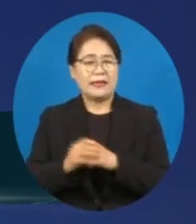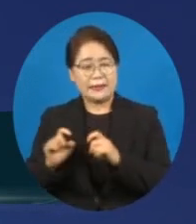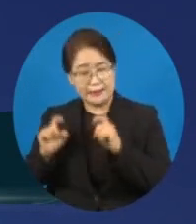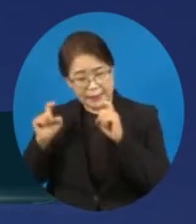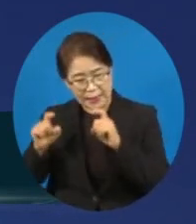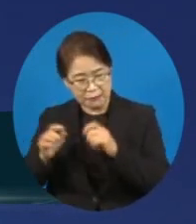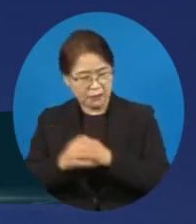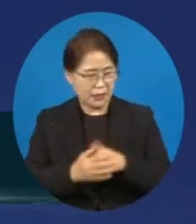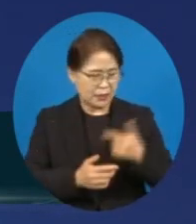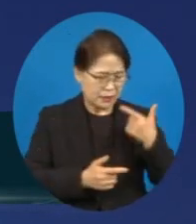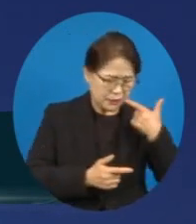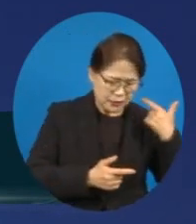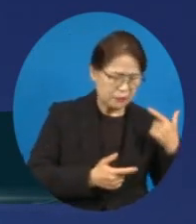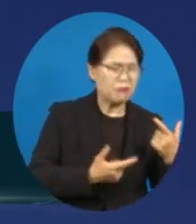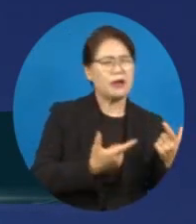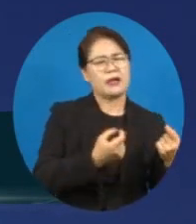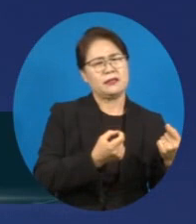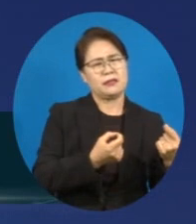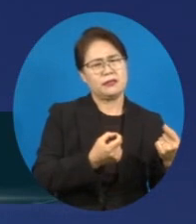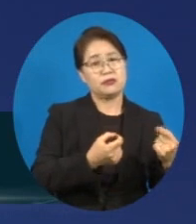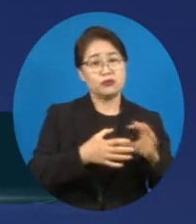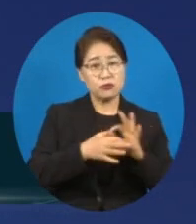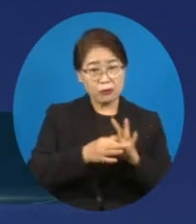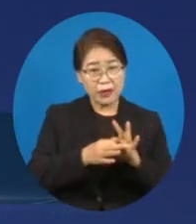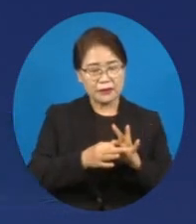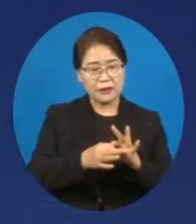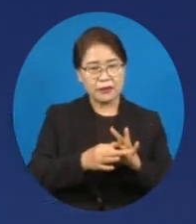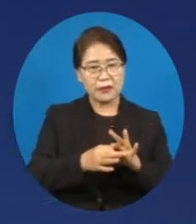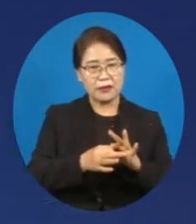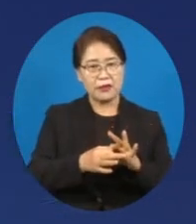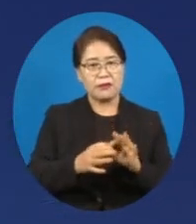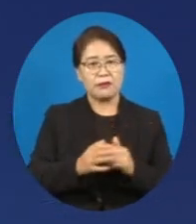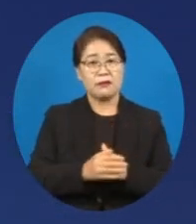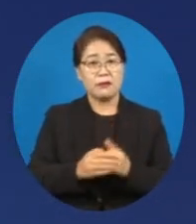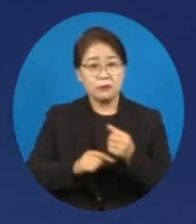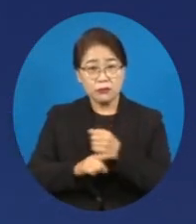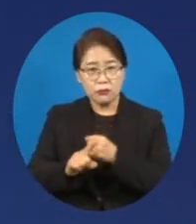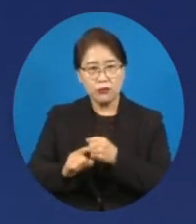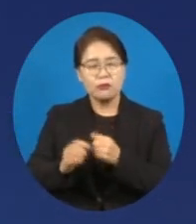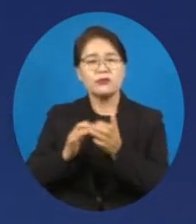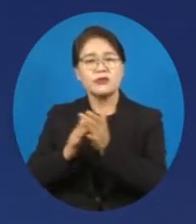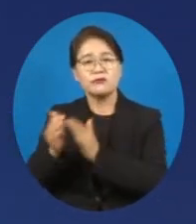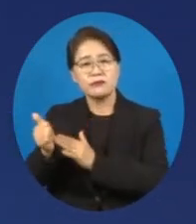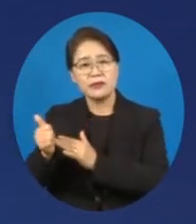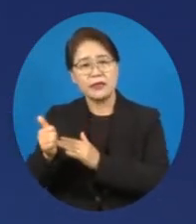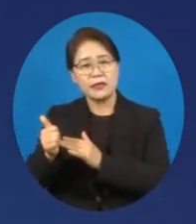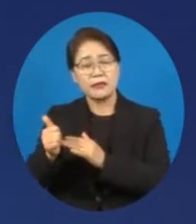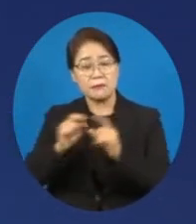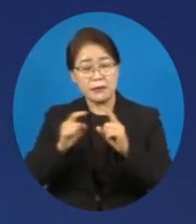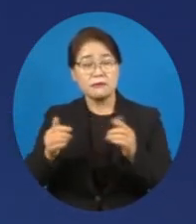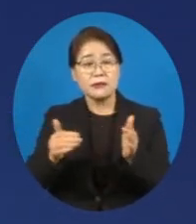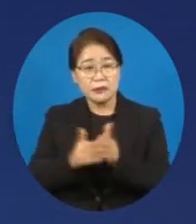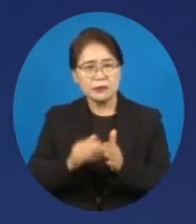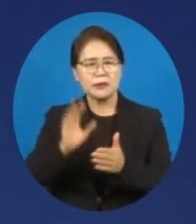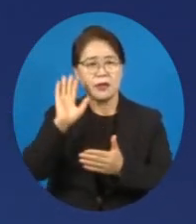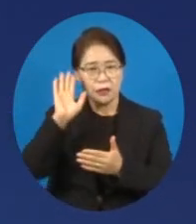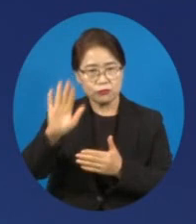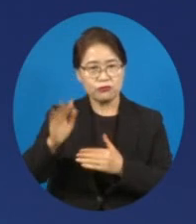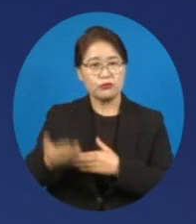양과 이류와 같은 관계라는 얘기죠 그래서 우리 예수님도이 말씀을 하신 다음에